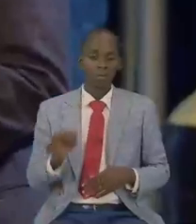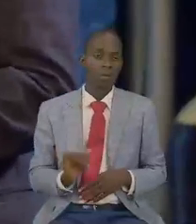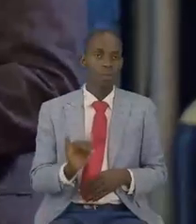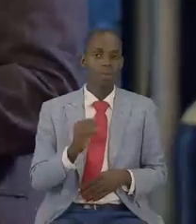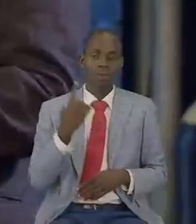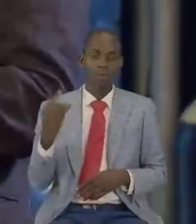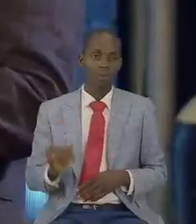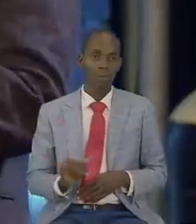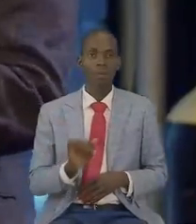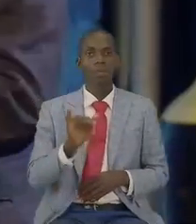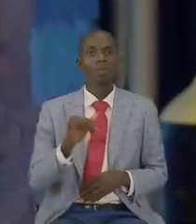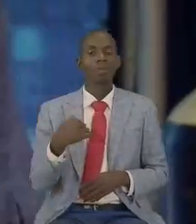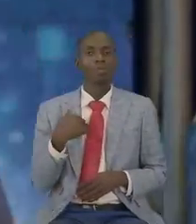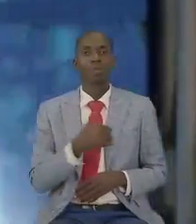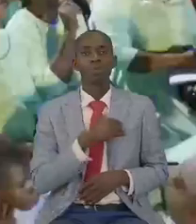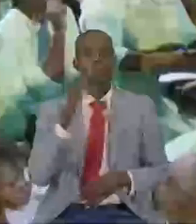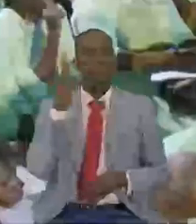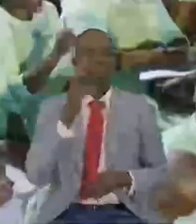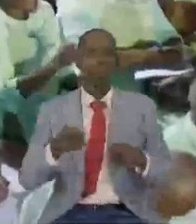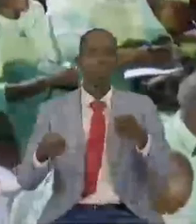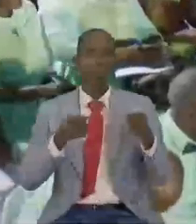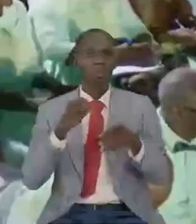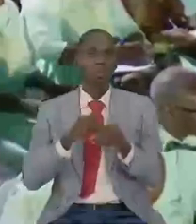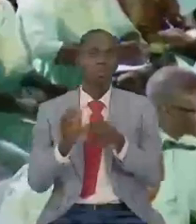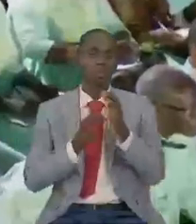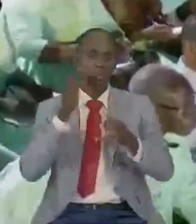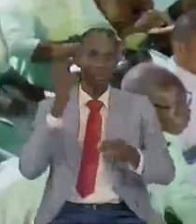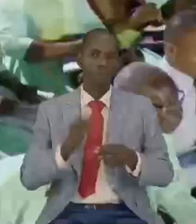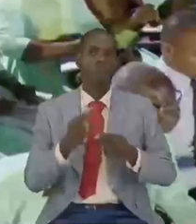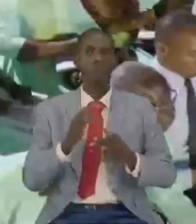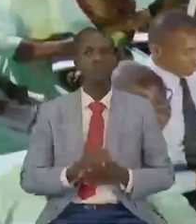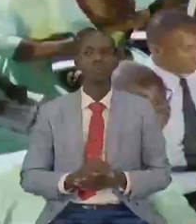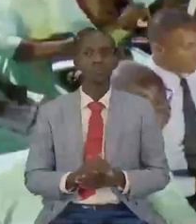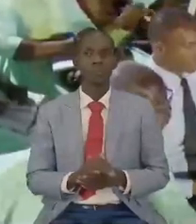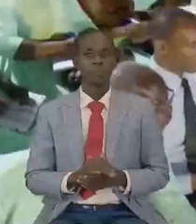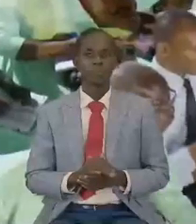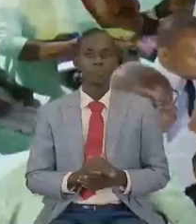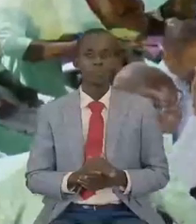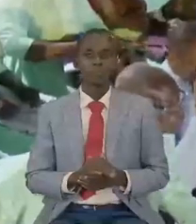pour toujours, nous régnerons au nom de Jésus.